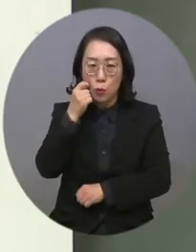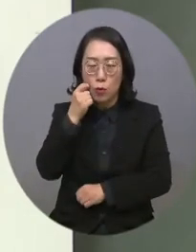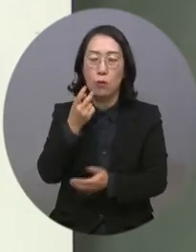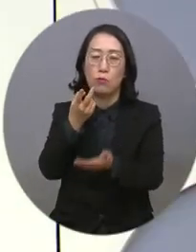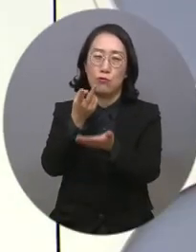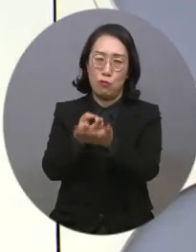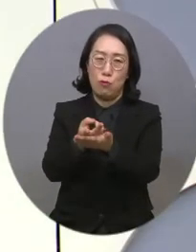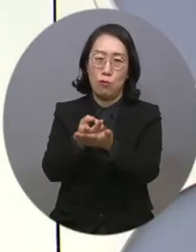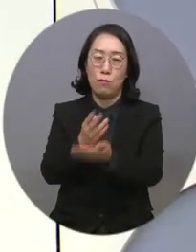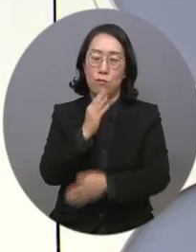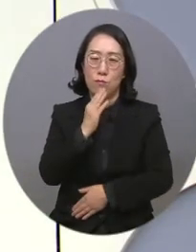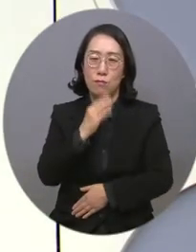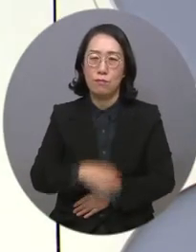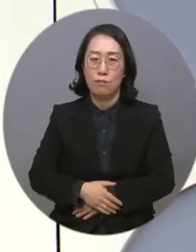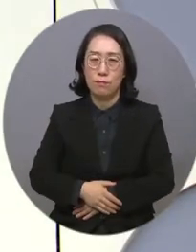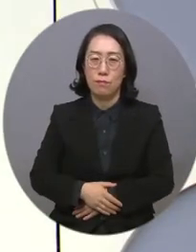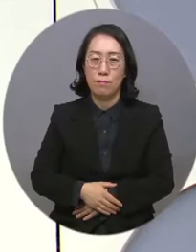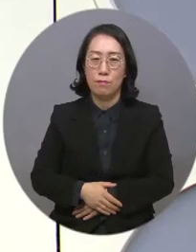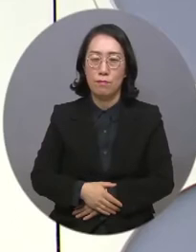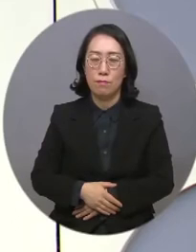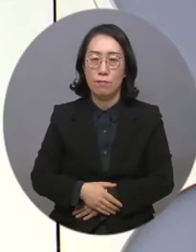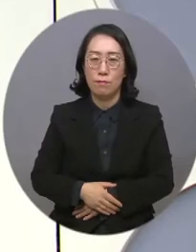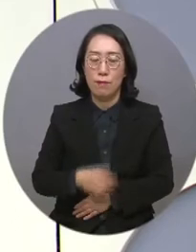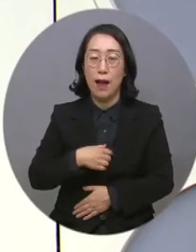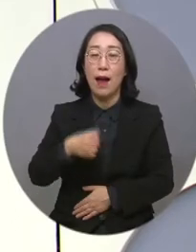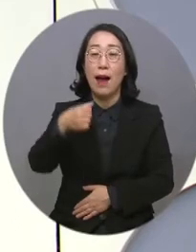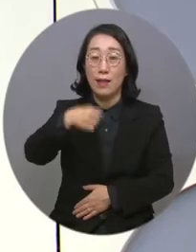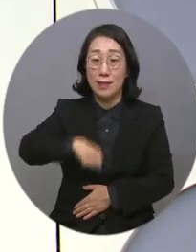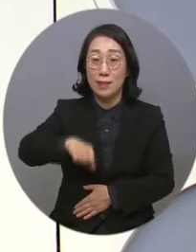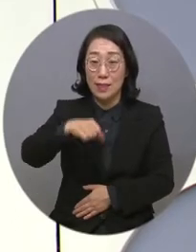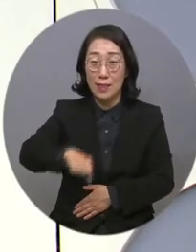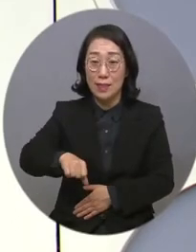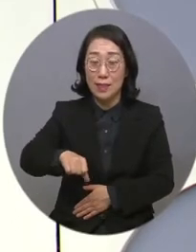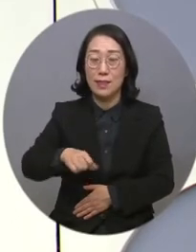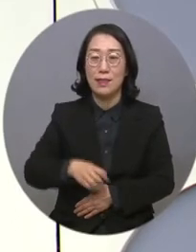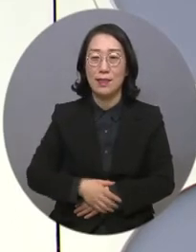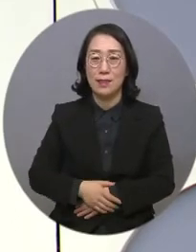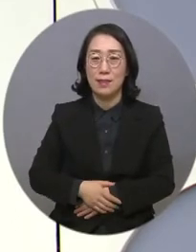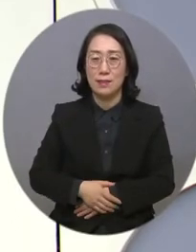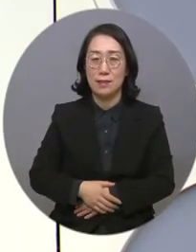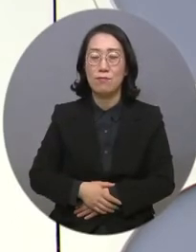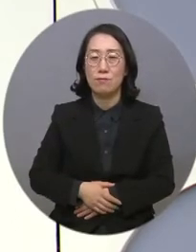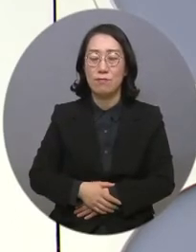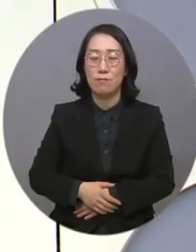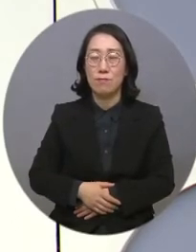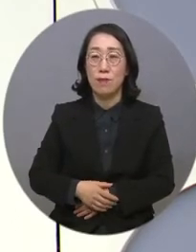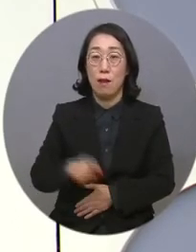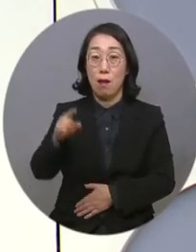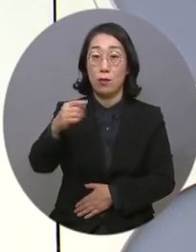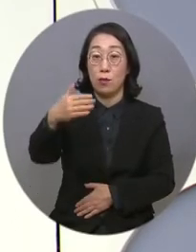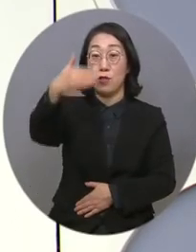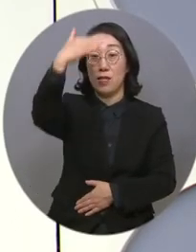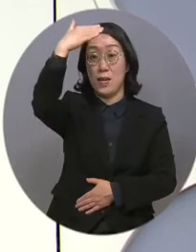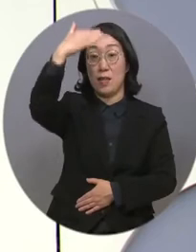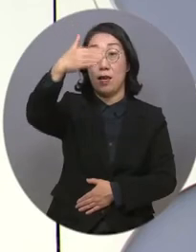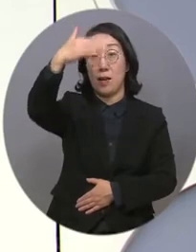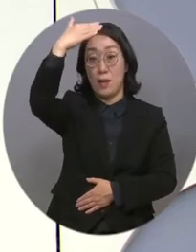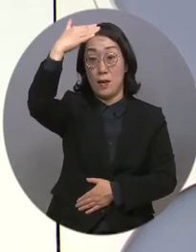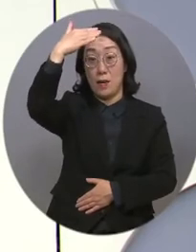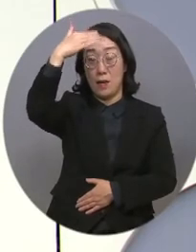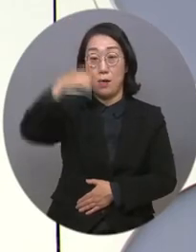누워서 삽니다. 누워서 살지만은 이놈이 그 천장에다가 이제 모니터를 달아놓고 컴퓨터를 네, 달아놓고 네. 그다음에